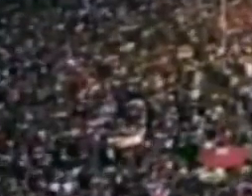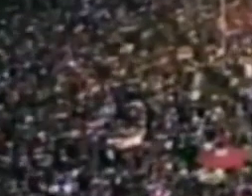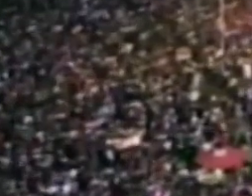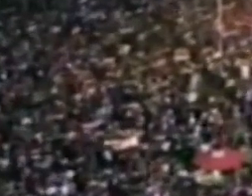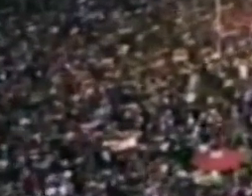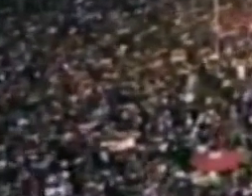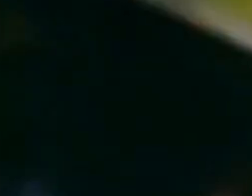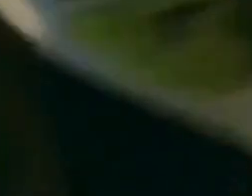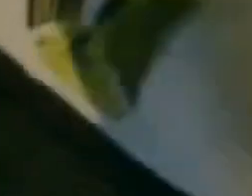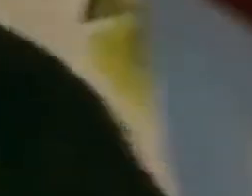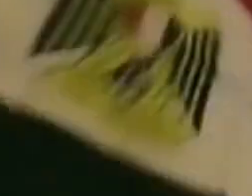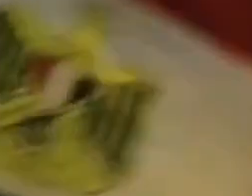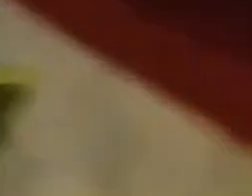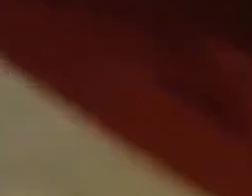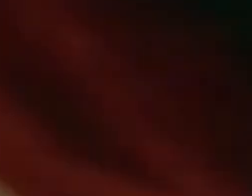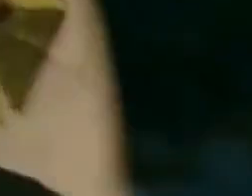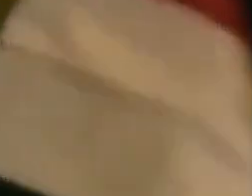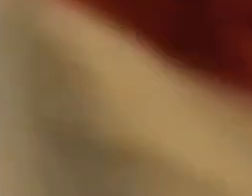مؤقت.